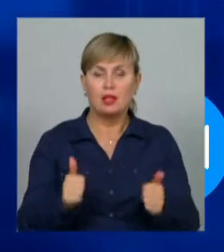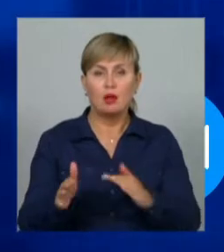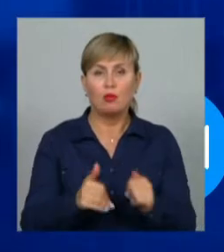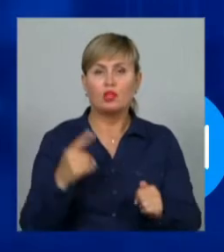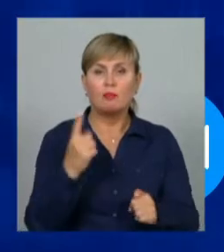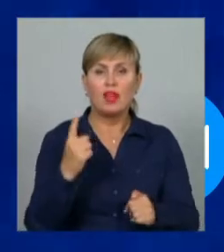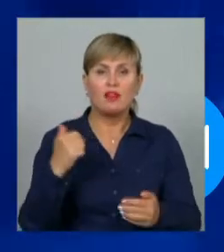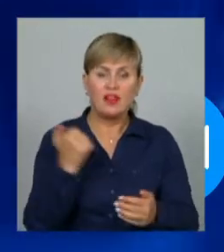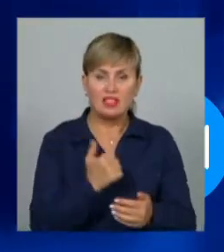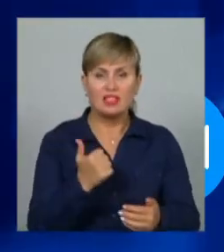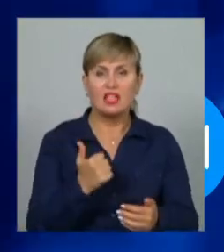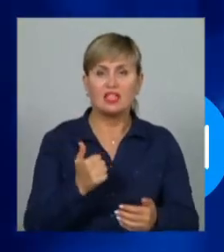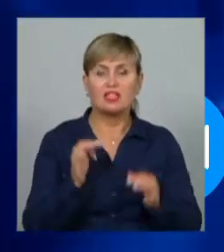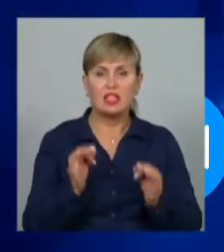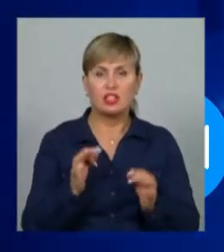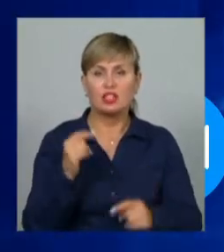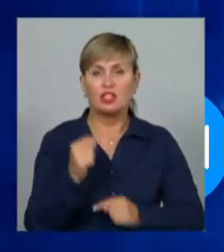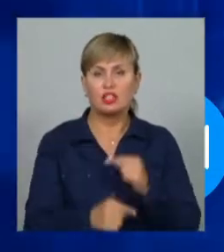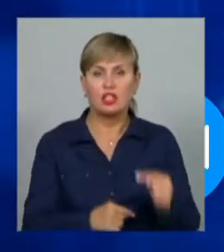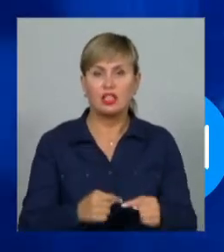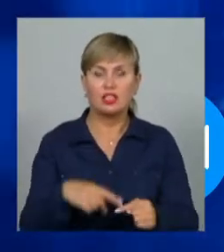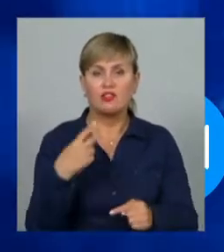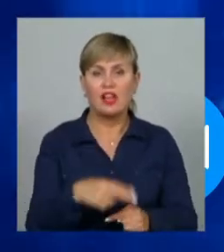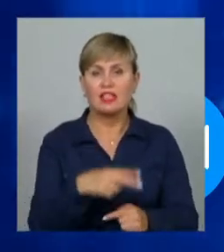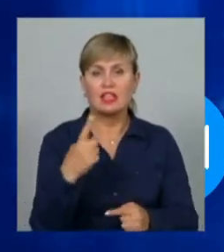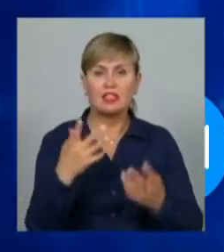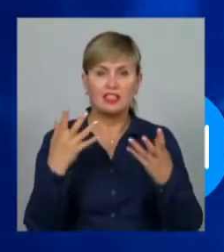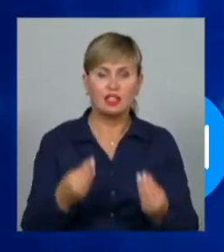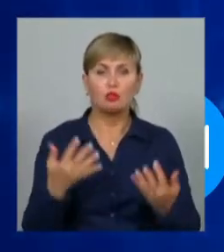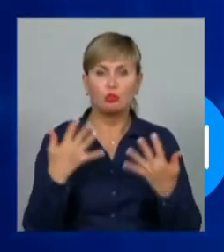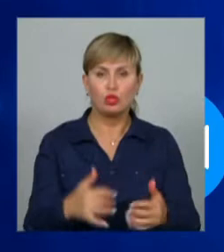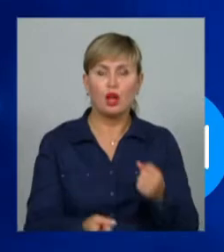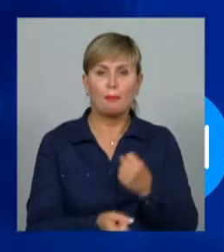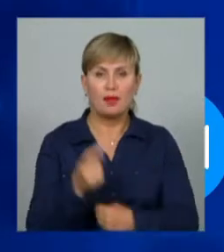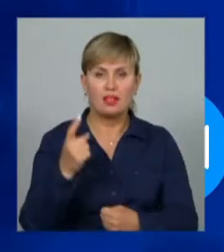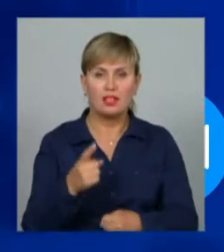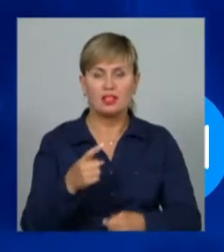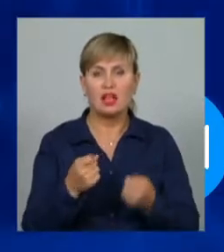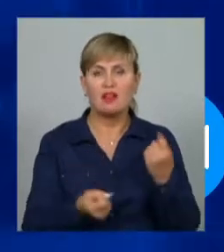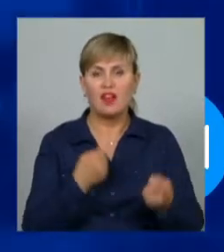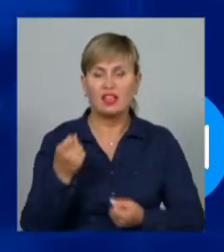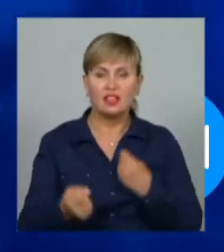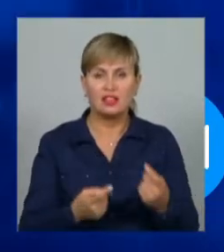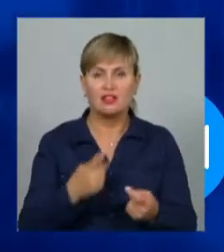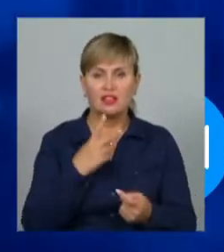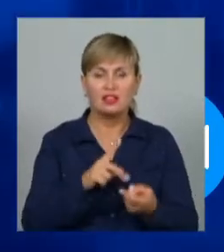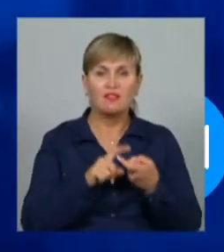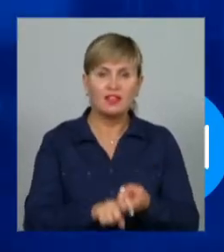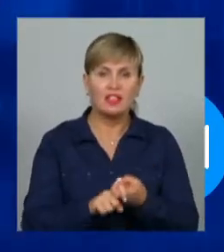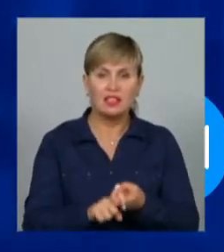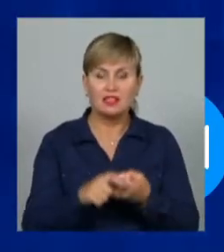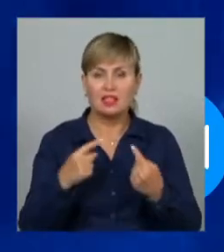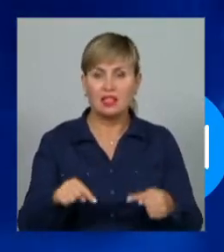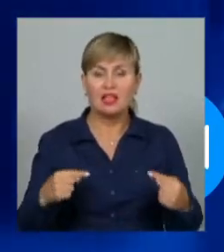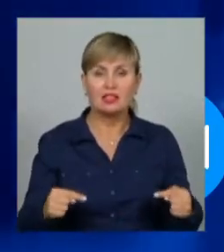первой вакцинации, естественно, через 21 день уже появляются гуморальные факторы иммунитета в виде вирус-нейтрализующих